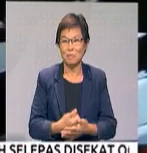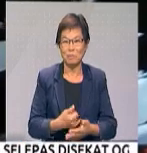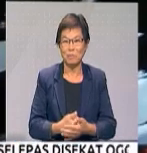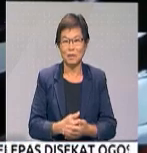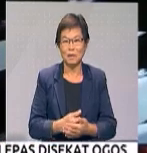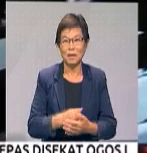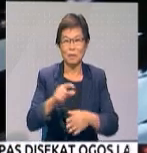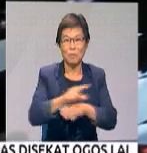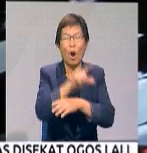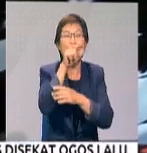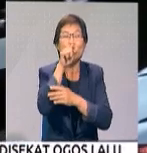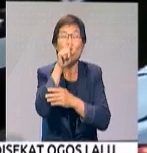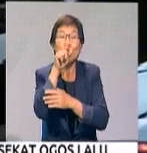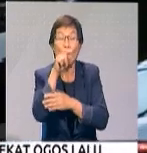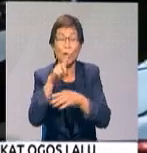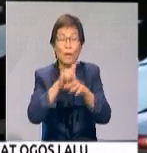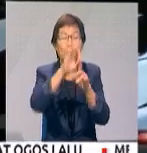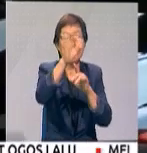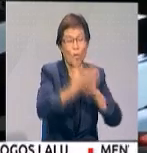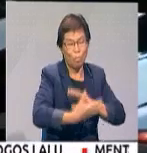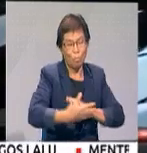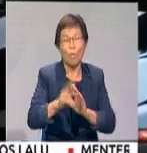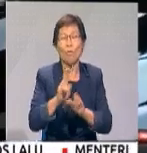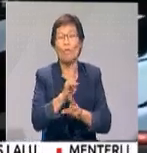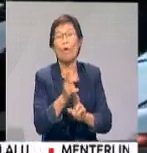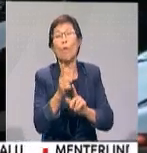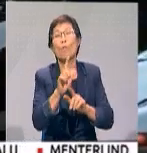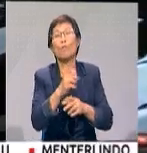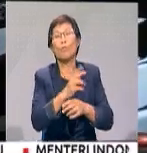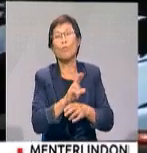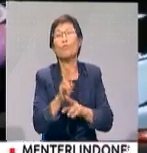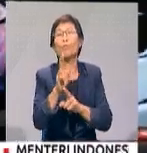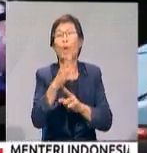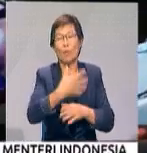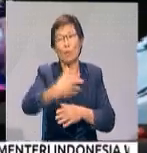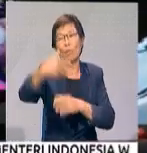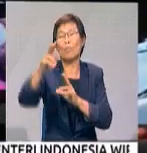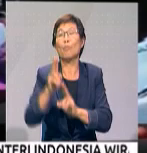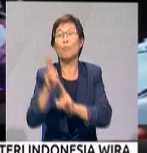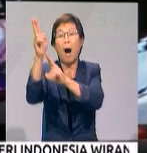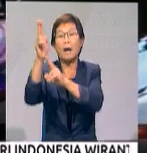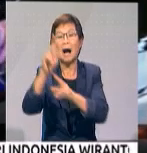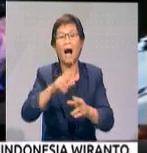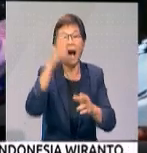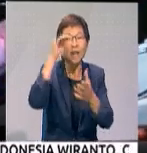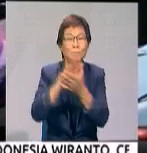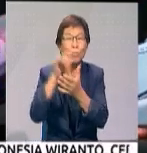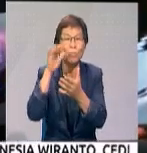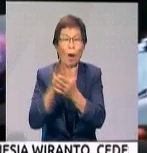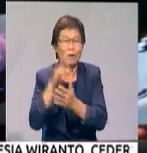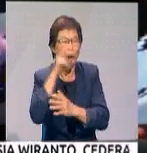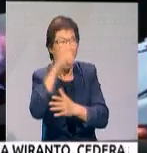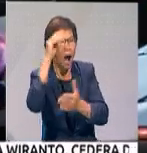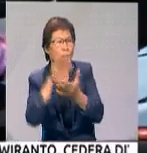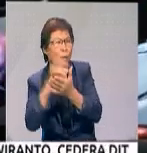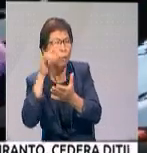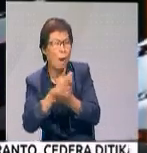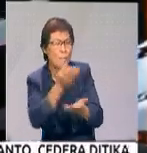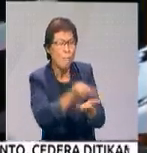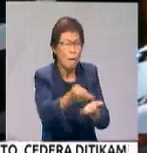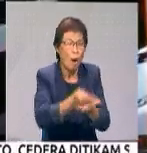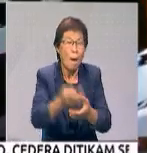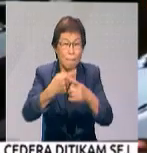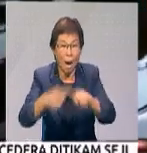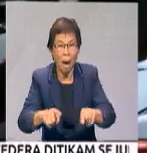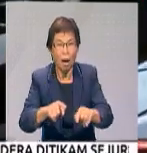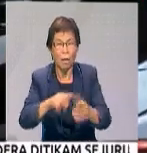Seorang pengguna Twitter di Pulau Pinang memuat naik sebuah video menunjukkan satu pasangan yang kelihatan seperti suami isteri sedang membeli belah.